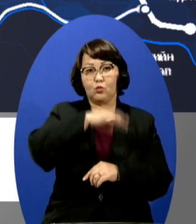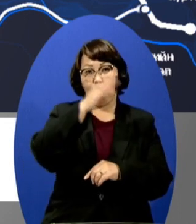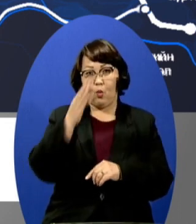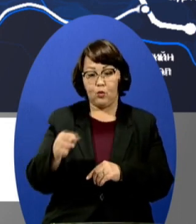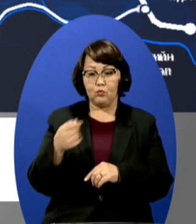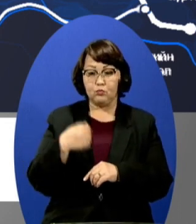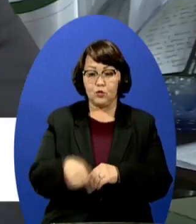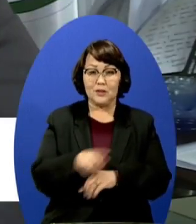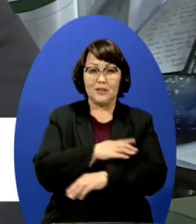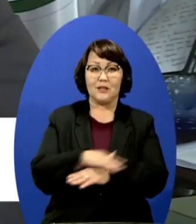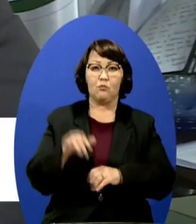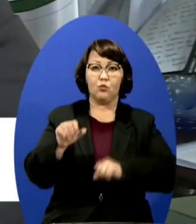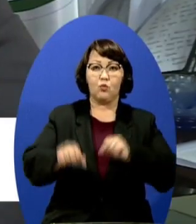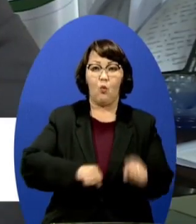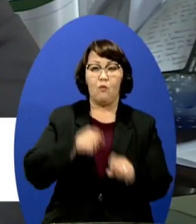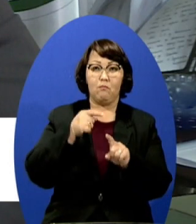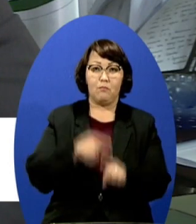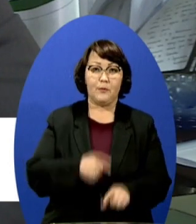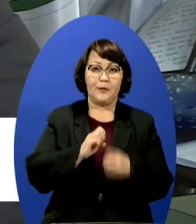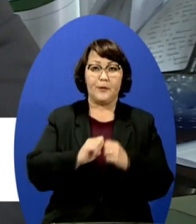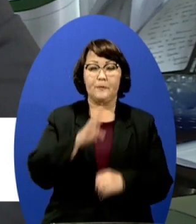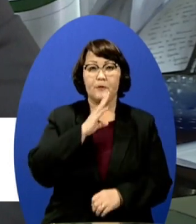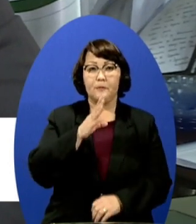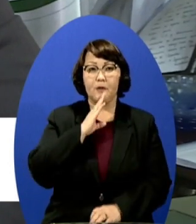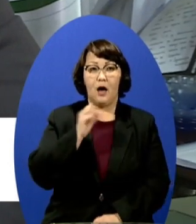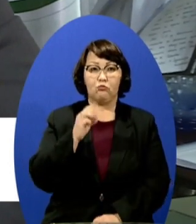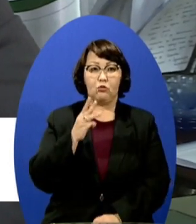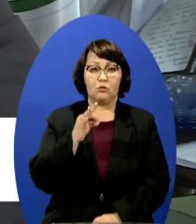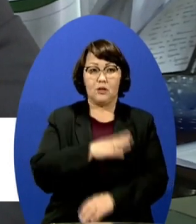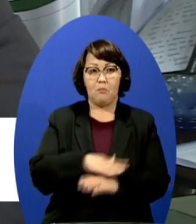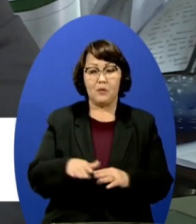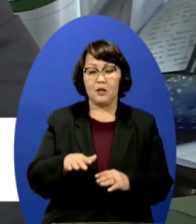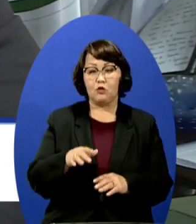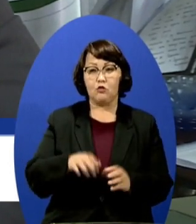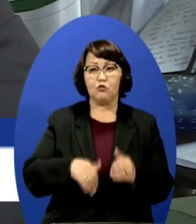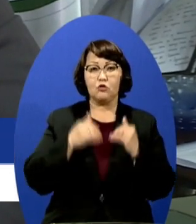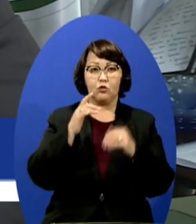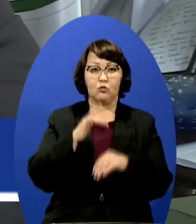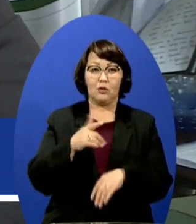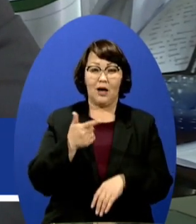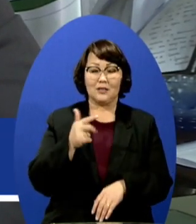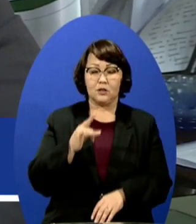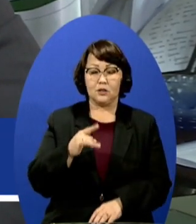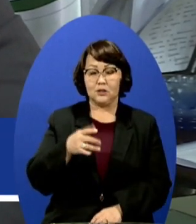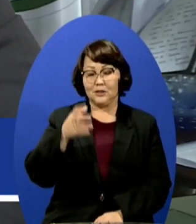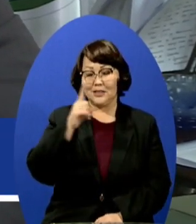байна. Нийслэлийн засаг даргын тамгын улс нийслэлийн авцамын хөдөлгөөний газраас 2020 онд